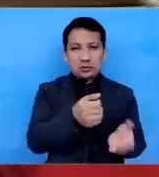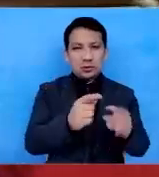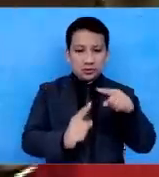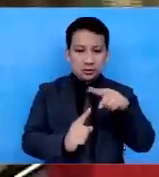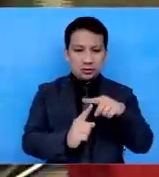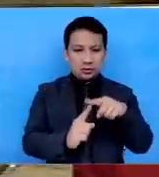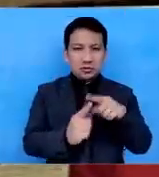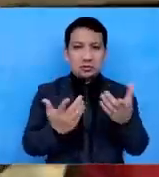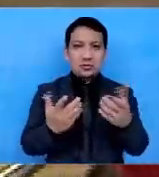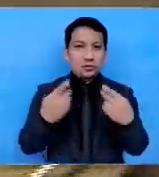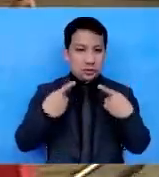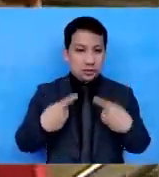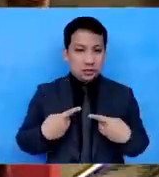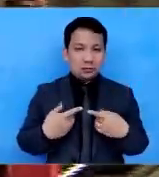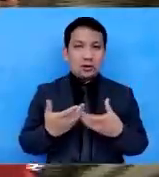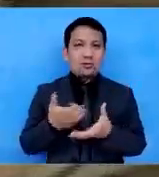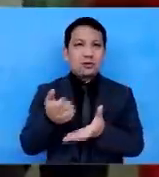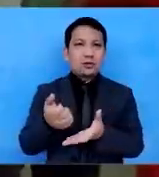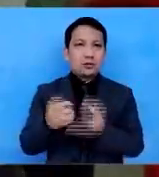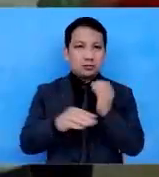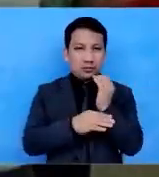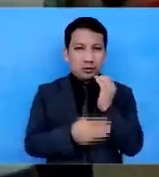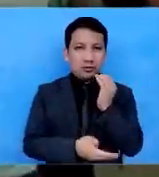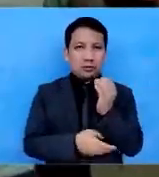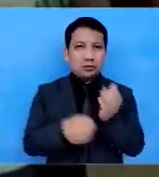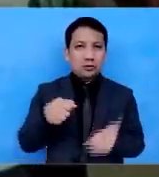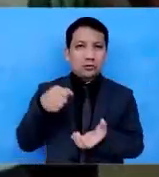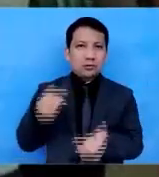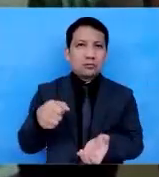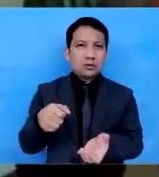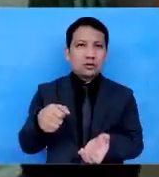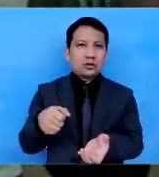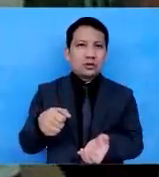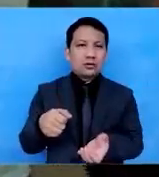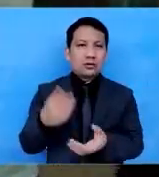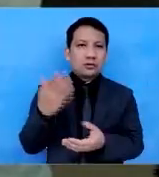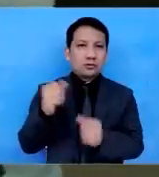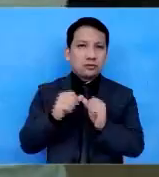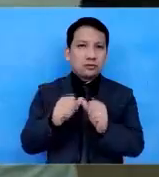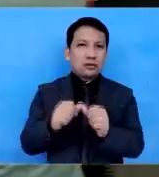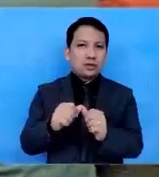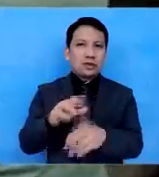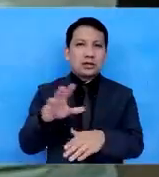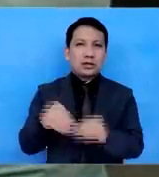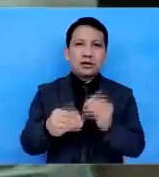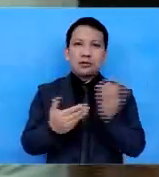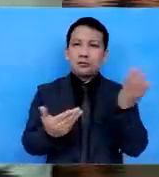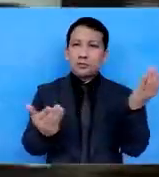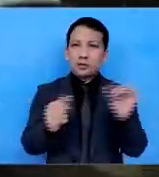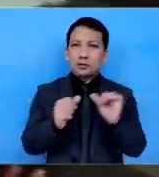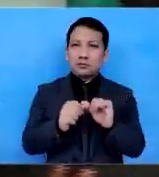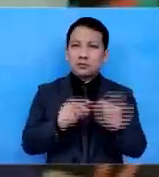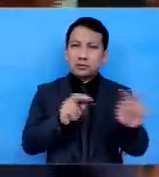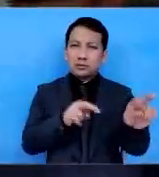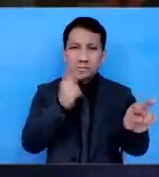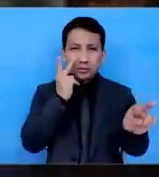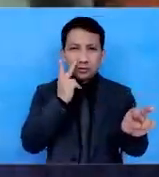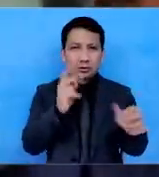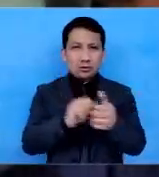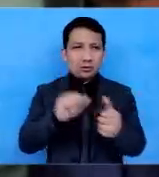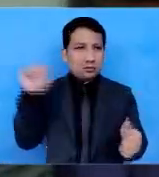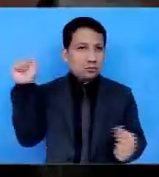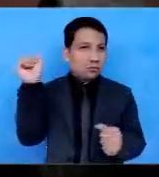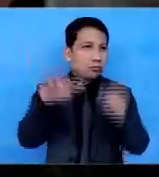Batang Quiapo at mga bag. O, di ba? Sa sobrang intense na mga fans, meron tayong mga nasilayan dito, nagbato ng mga